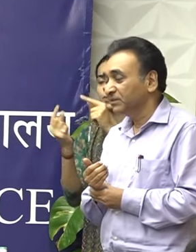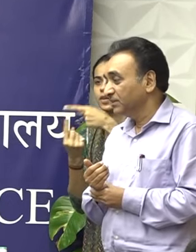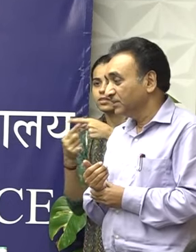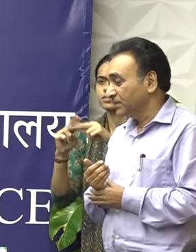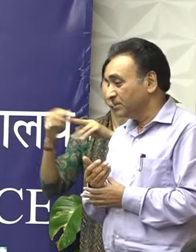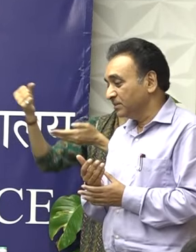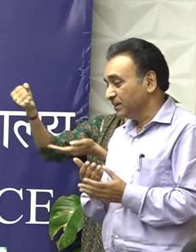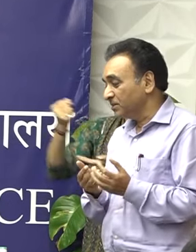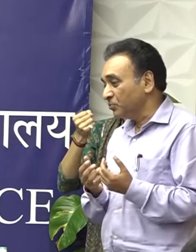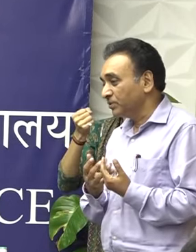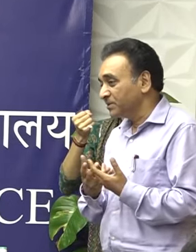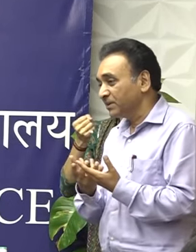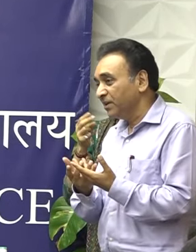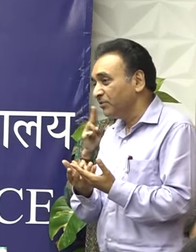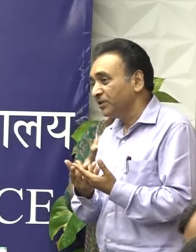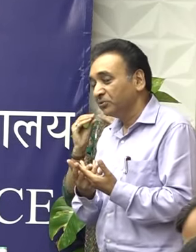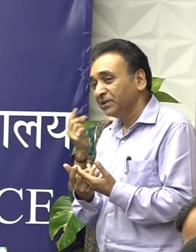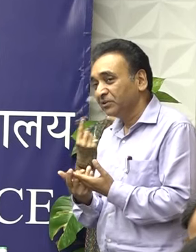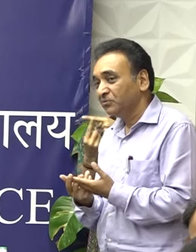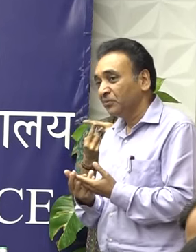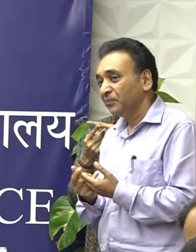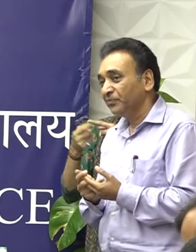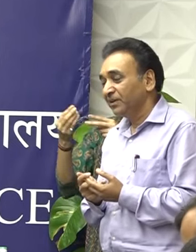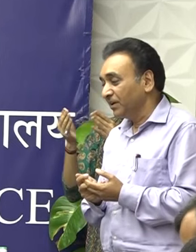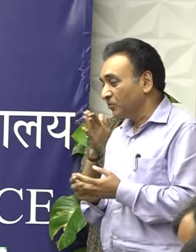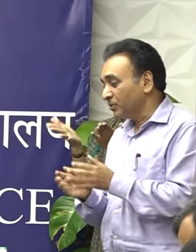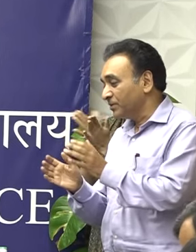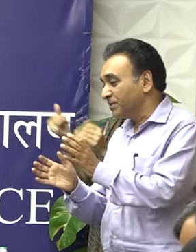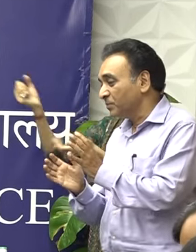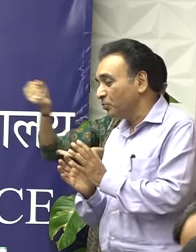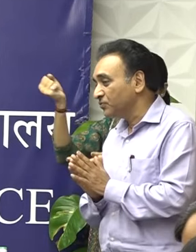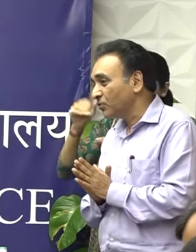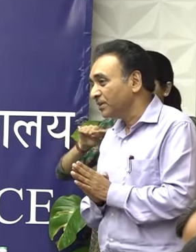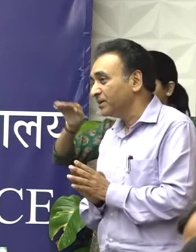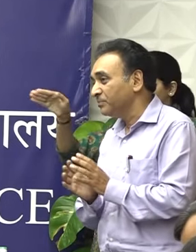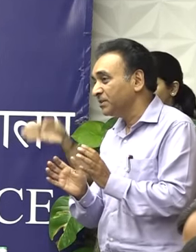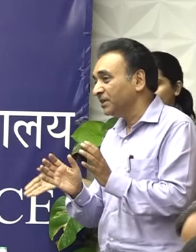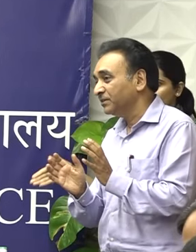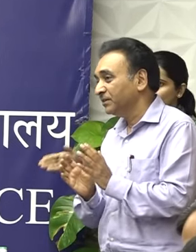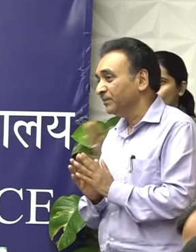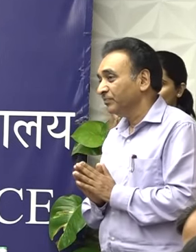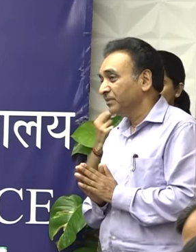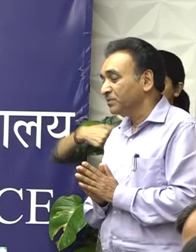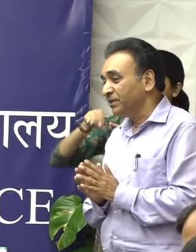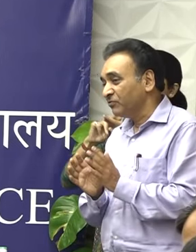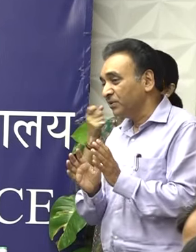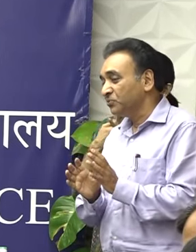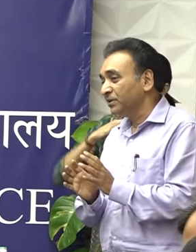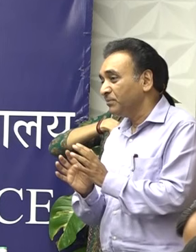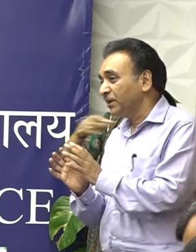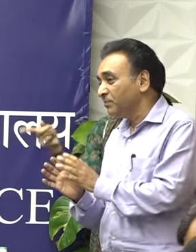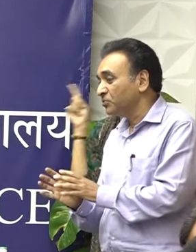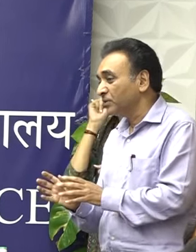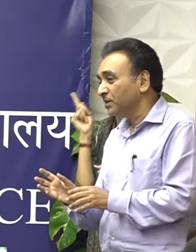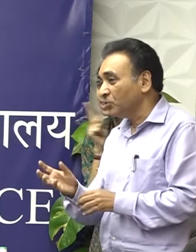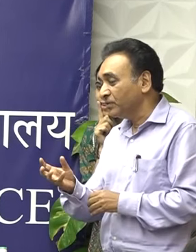ट्रस्ट. सर आज नेशनल बुक ट्रस्ट का कहीं भी फेयर होता है तो वो एक कॉर्नर में सर बुक्स फॉर ऑल के नाम से बनाते हैं, जिसमें डेफ बच्चों के